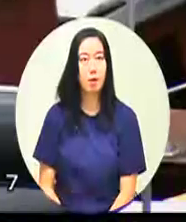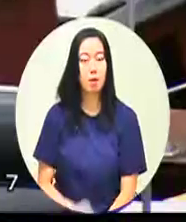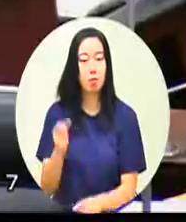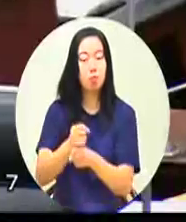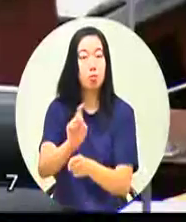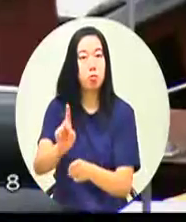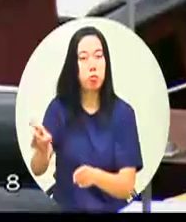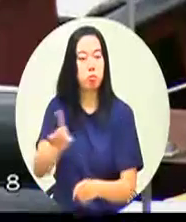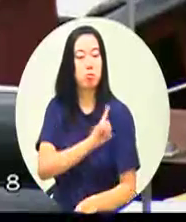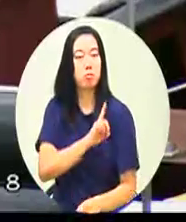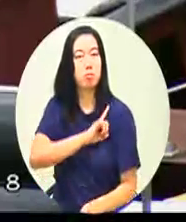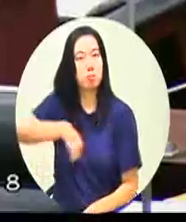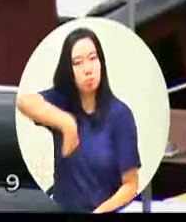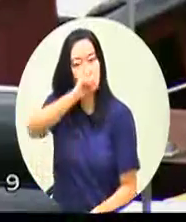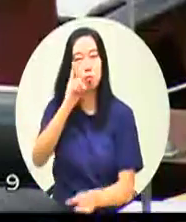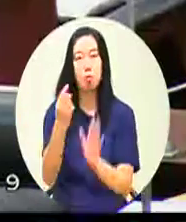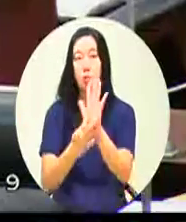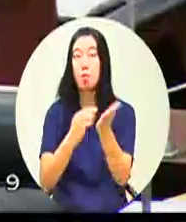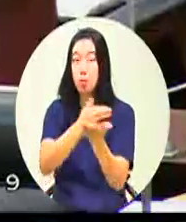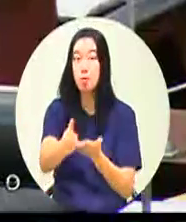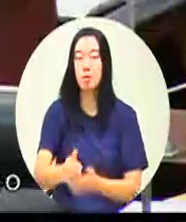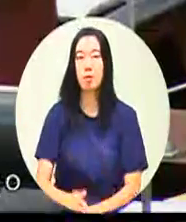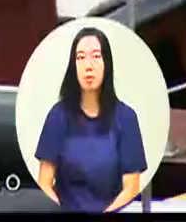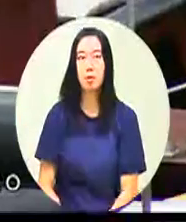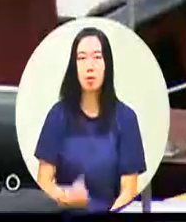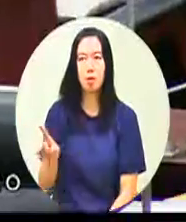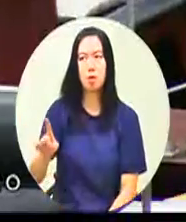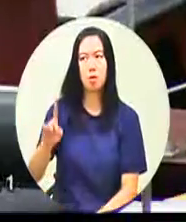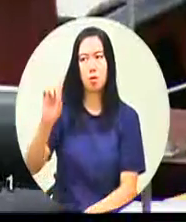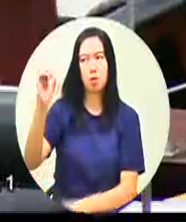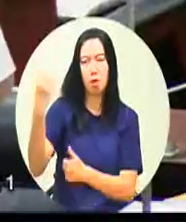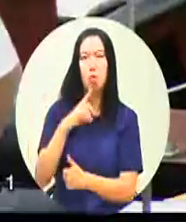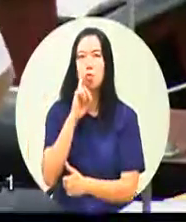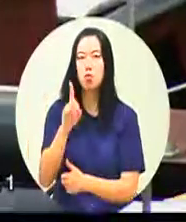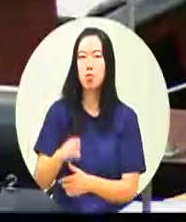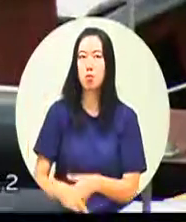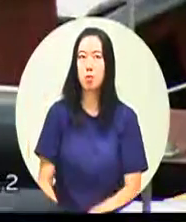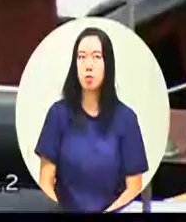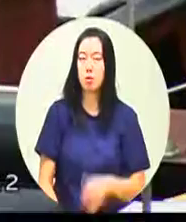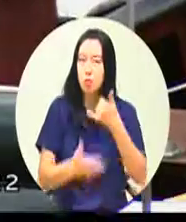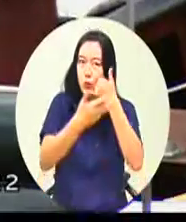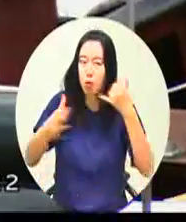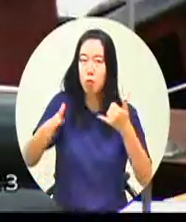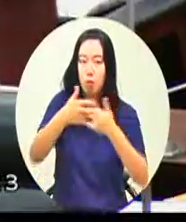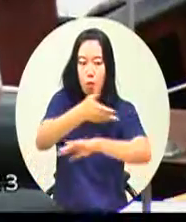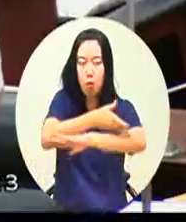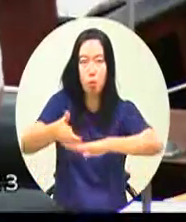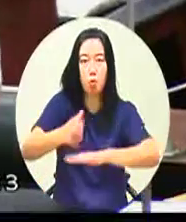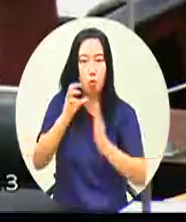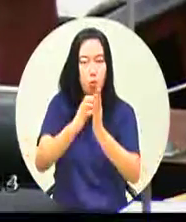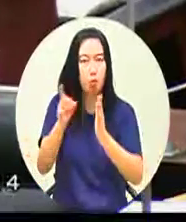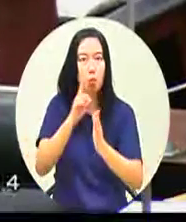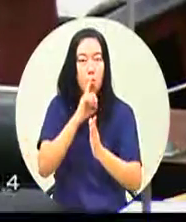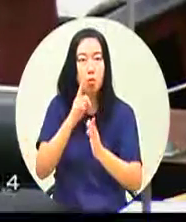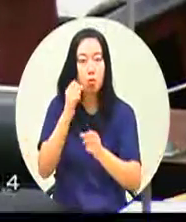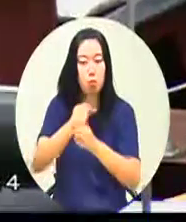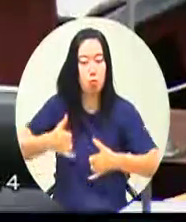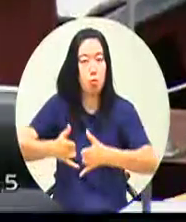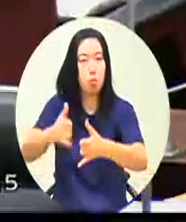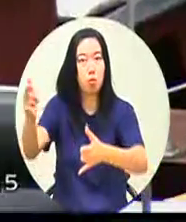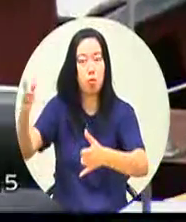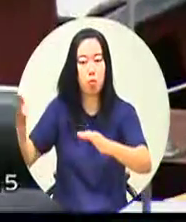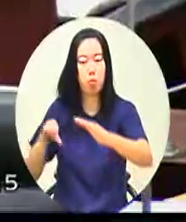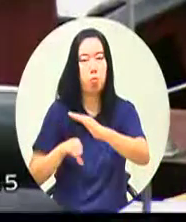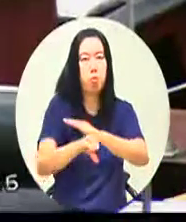就爱去处理啊。你讲唔爱一个理由，讲河川局，迄、那个讲河川局咧做这路，恁车袂当入去，那不都不